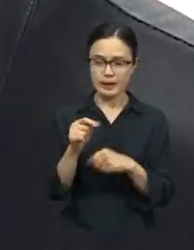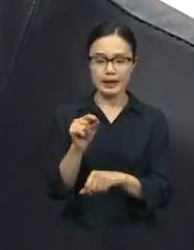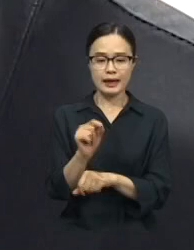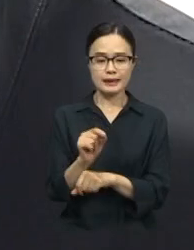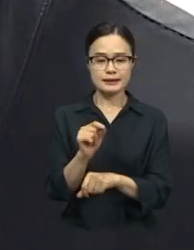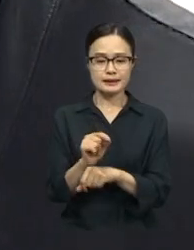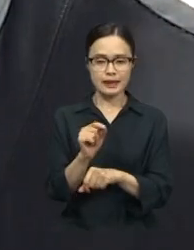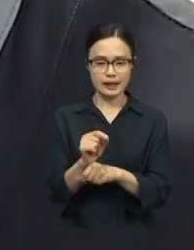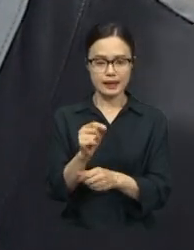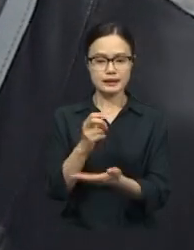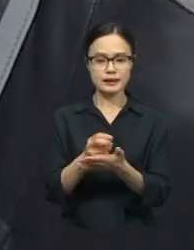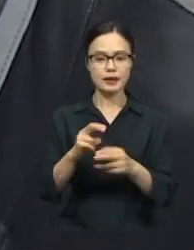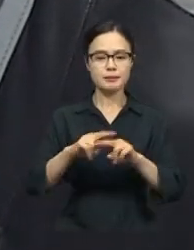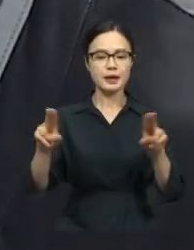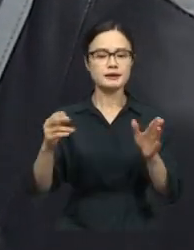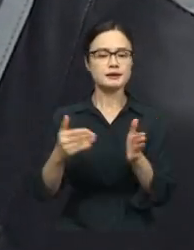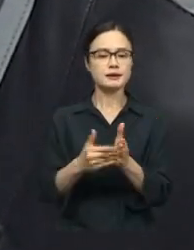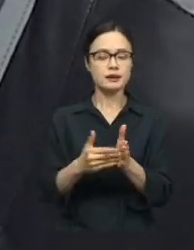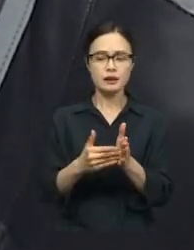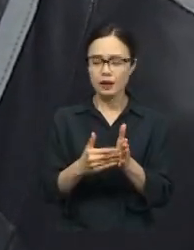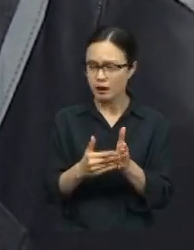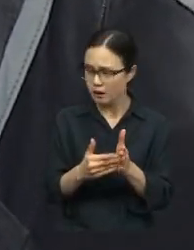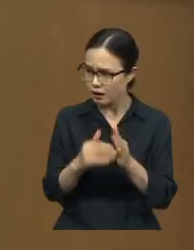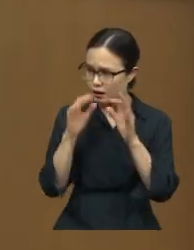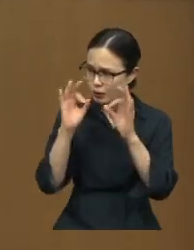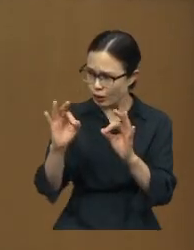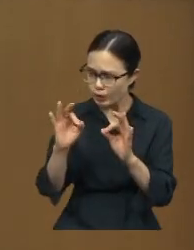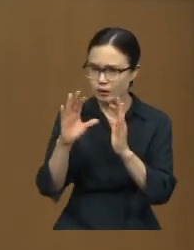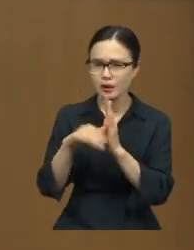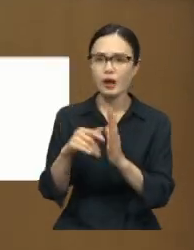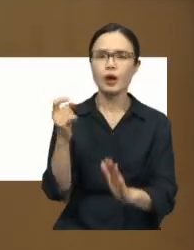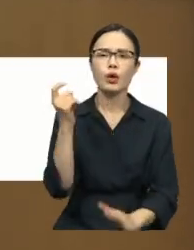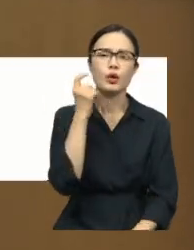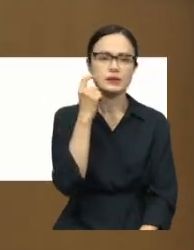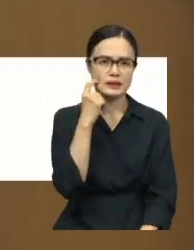허위 사실에 해당한다고 주장합니다. 행안부 장관의